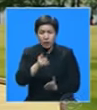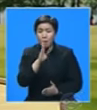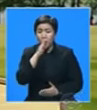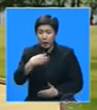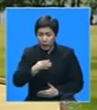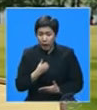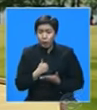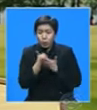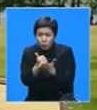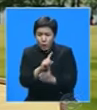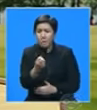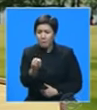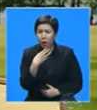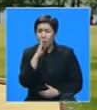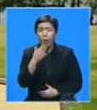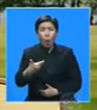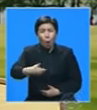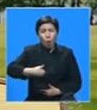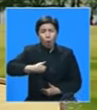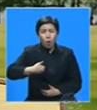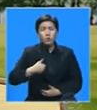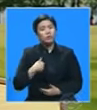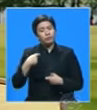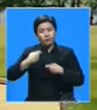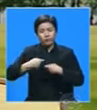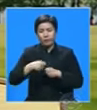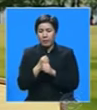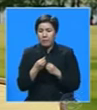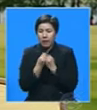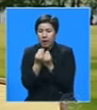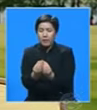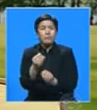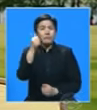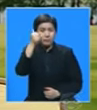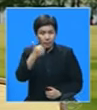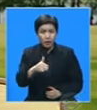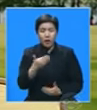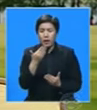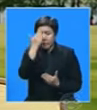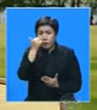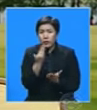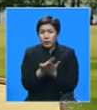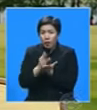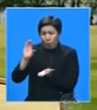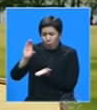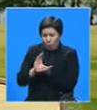ไม่ฟังท่านจะเอาแต่ที่ท่านเรียกร้องมันก็ยากนะครับที่เราจะสามารถทำตามใจให้ท่านได้เพราะว่างบประมาณเราก็มีจำกัดนะครับอย่างที่เคยเรียนไปหลายครั้